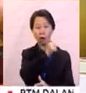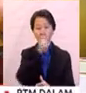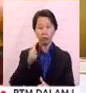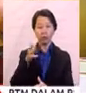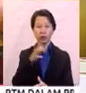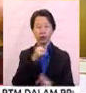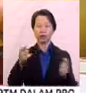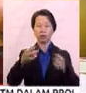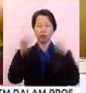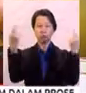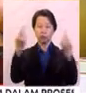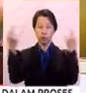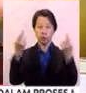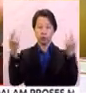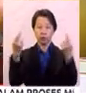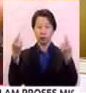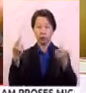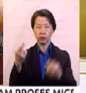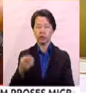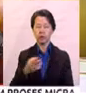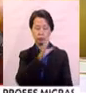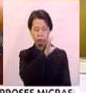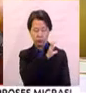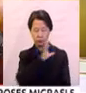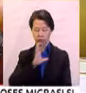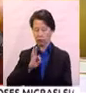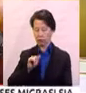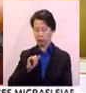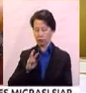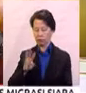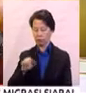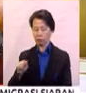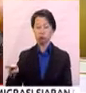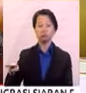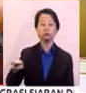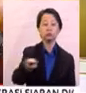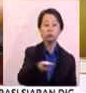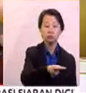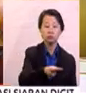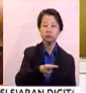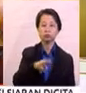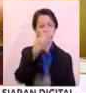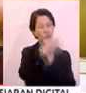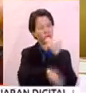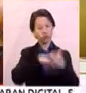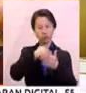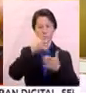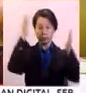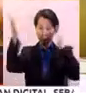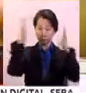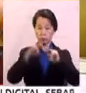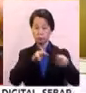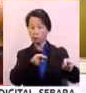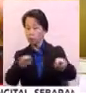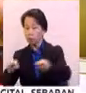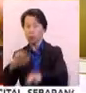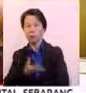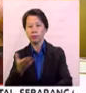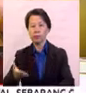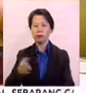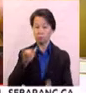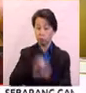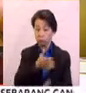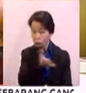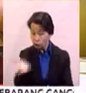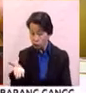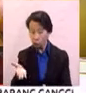sambutan Aidilfitri. Pengerusi Fama Ishak Ismail berkata tinjauan dilakukan Fama di seluruh negara mendapati bahan mentah